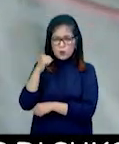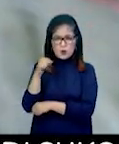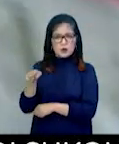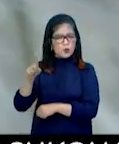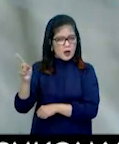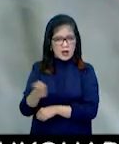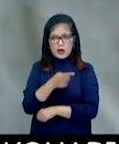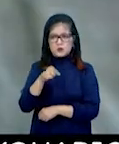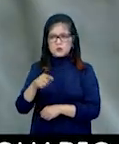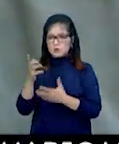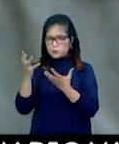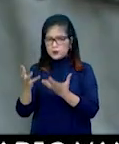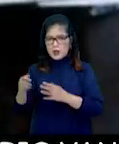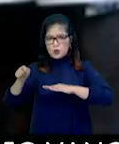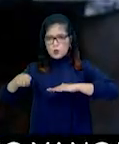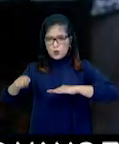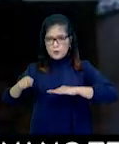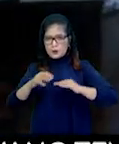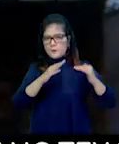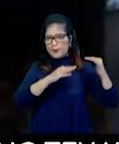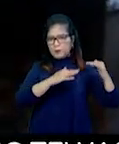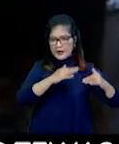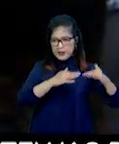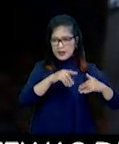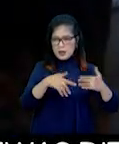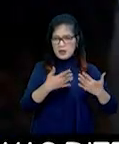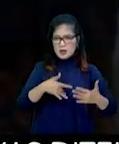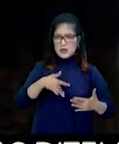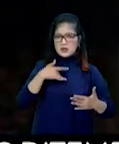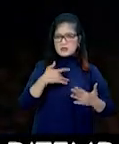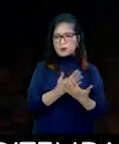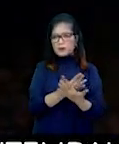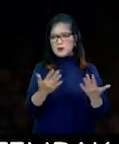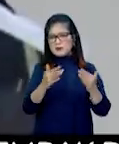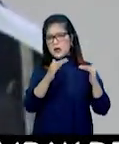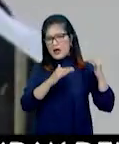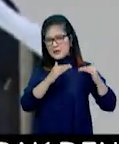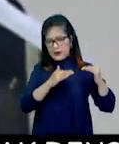mempertimbangkan rasa keadilan masyarakat. Tim Liputan iNews melaporkan.